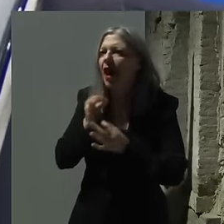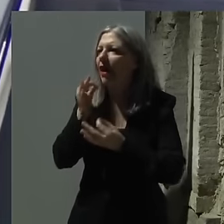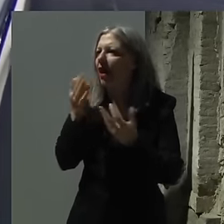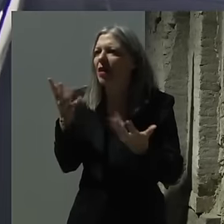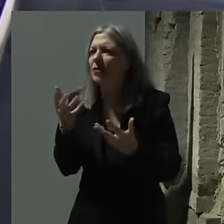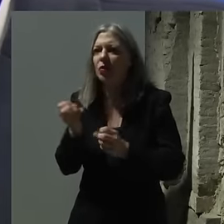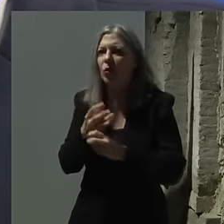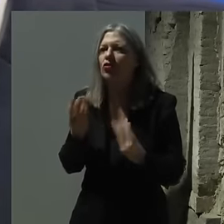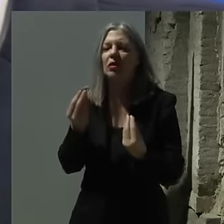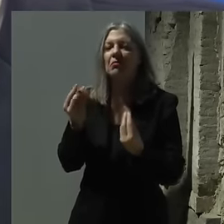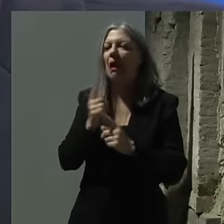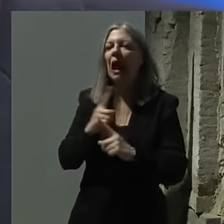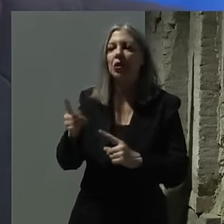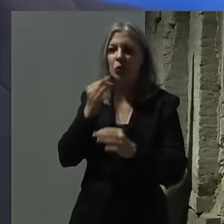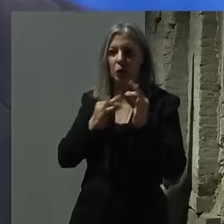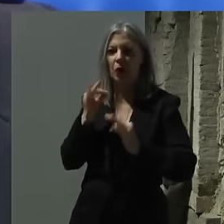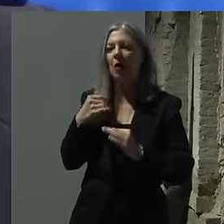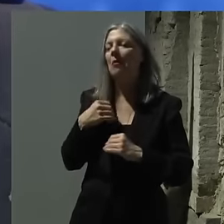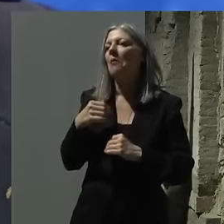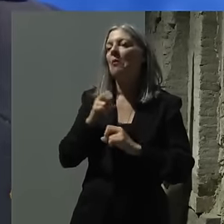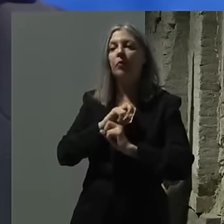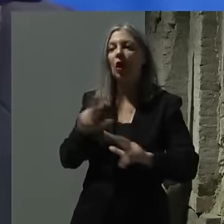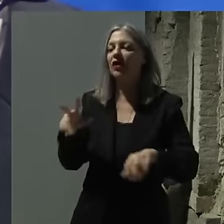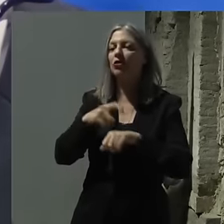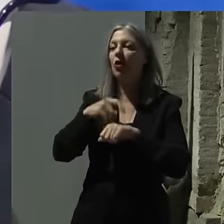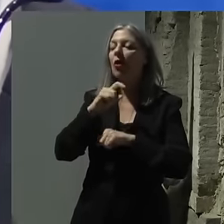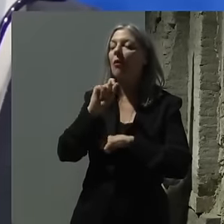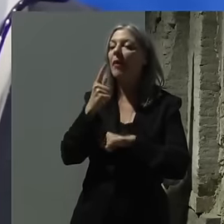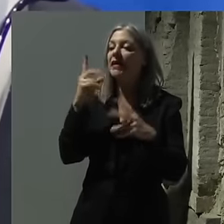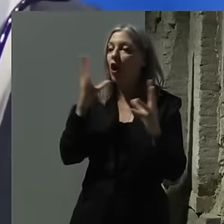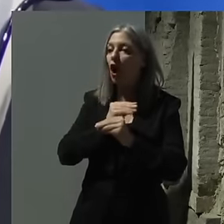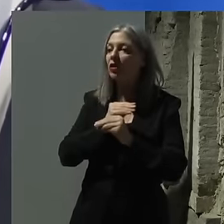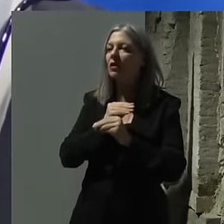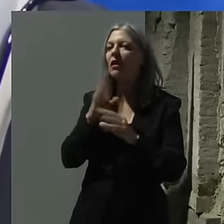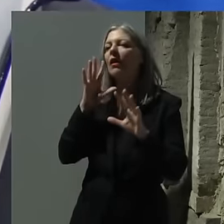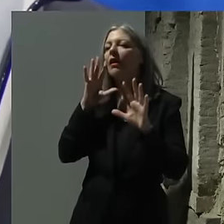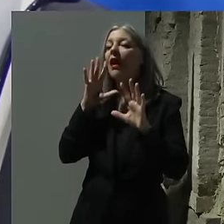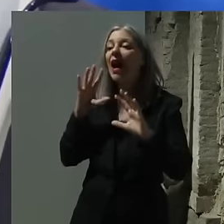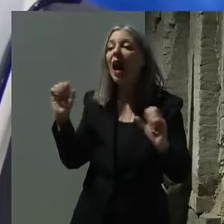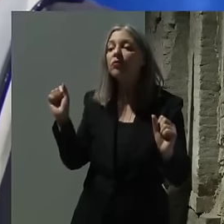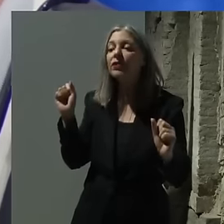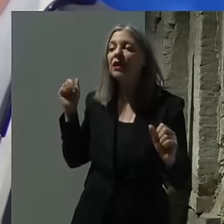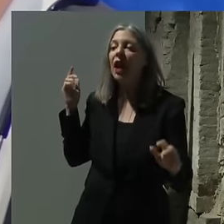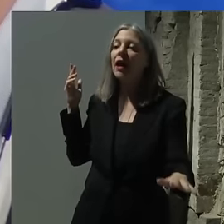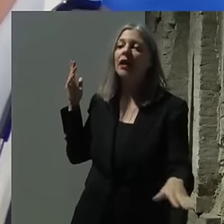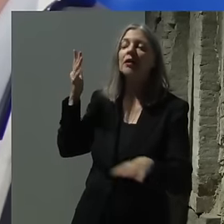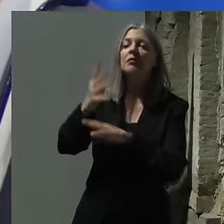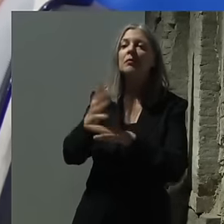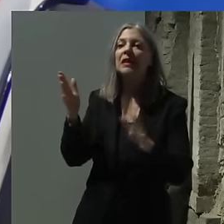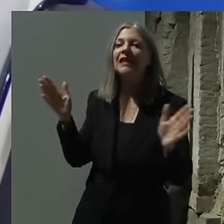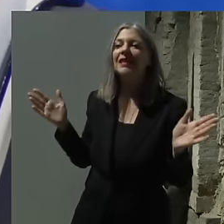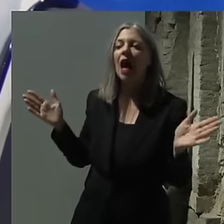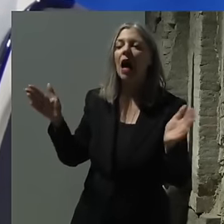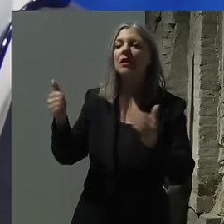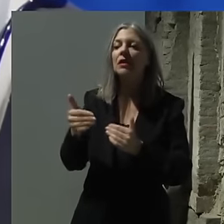dava. All'improvviso, verso la mezzanotte, alcuni carabinieri entrano in quella stanza, mi afferrano con forza,